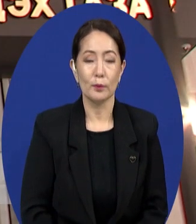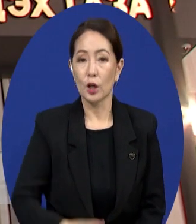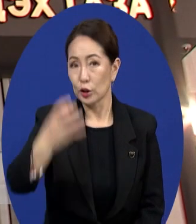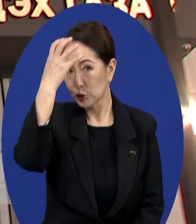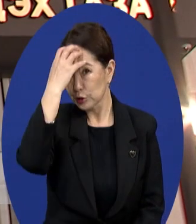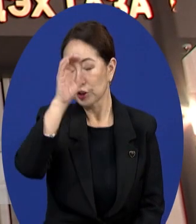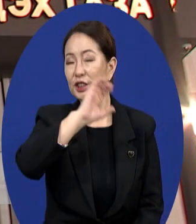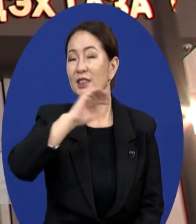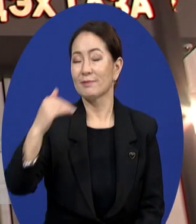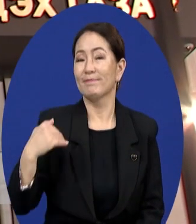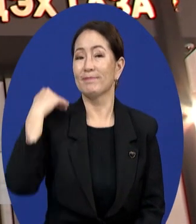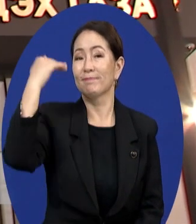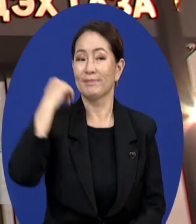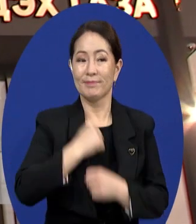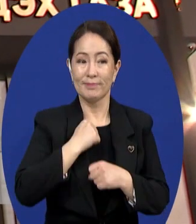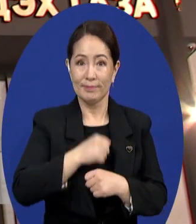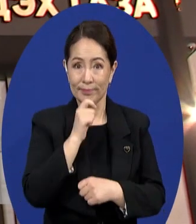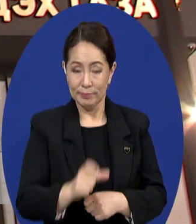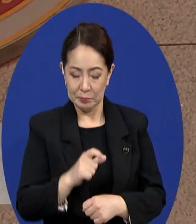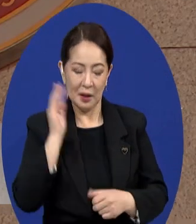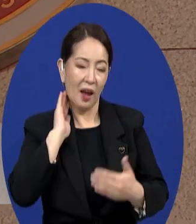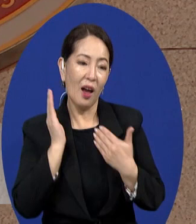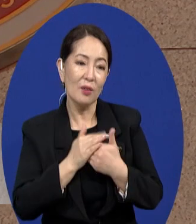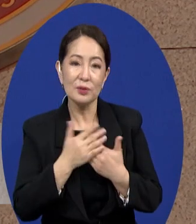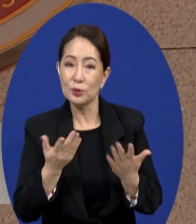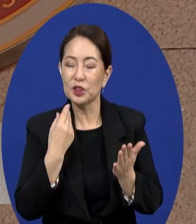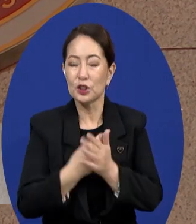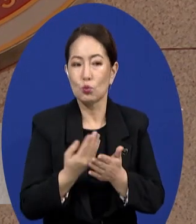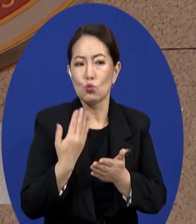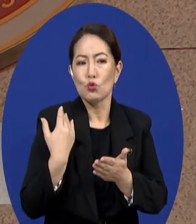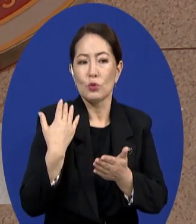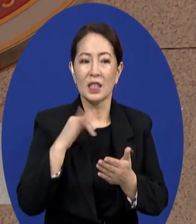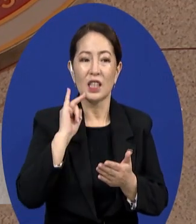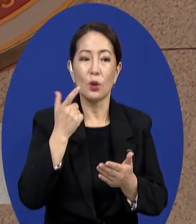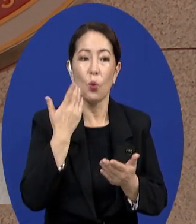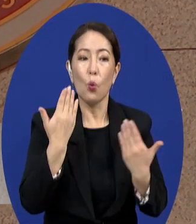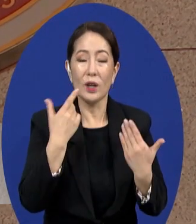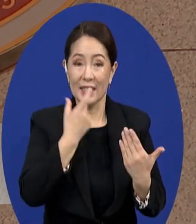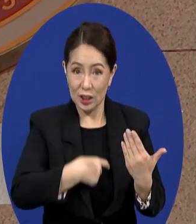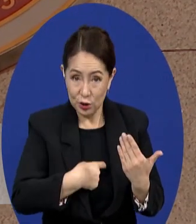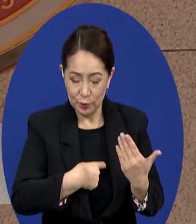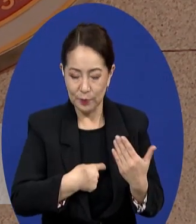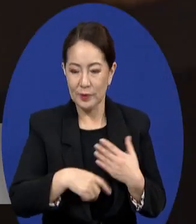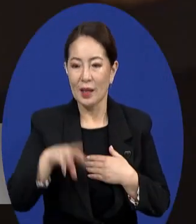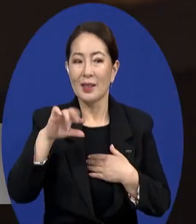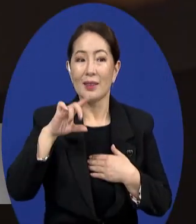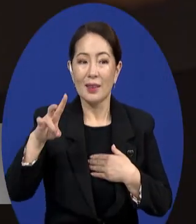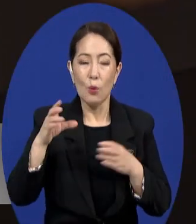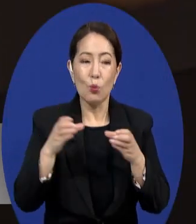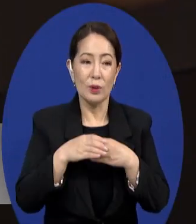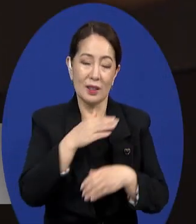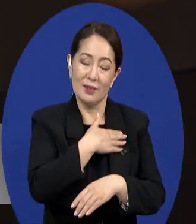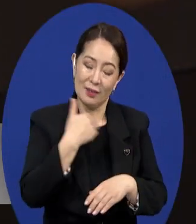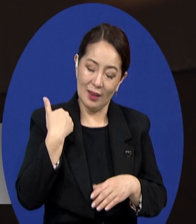Төрийн өндөр дээд албан тушаалтан авилгын хэрэг үйлцсэн жишээ. Хэдхэн жилийн өмнө улсын хурлын гишүүнээр эрх баригч намын бүлгийн даргаар мөн